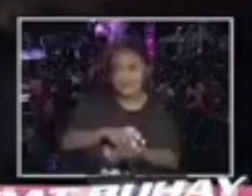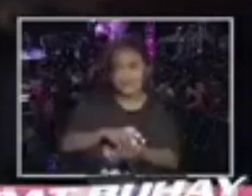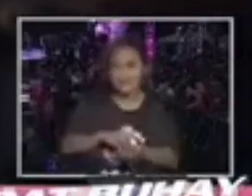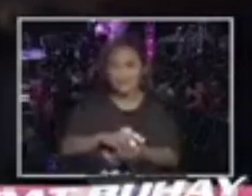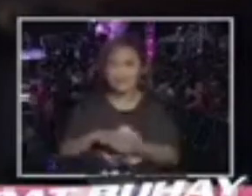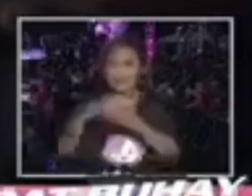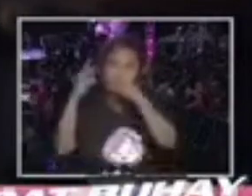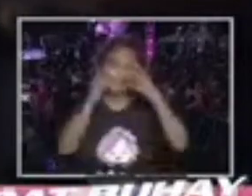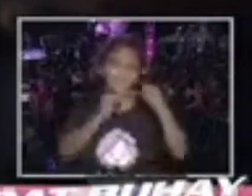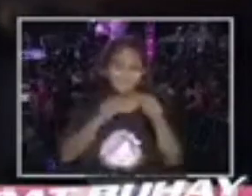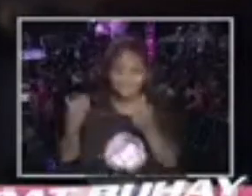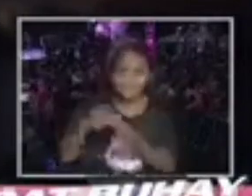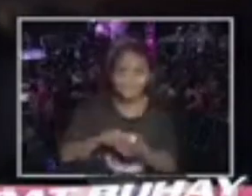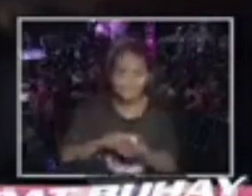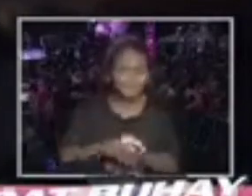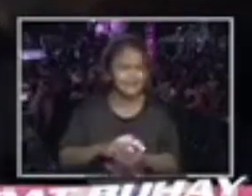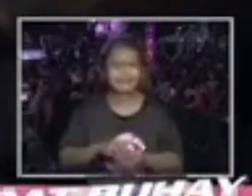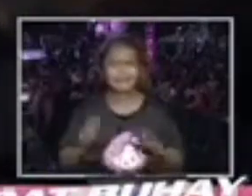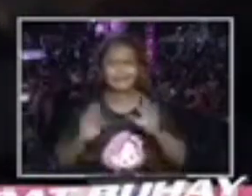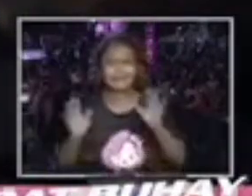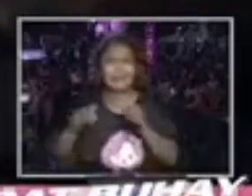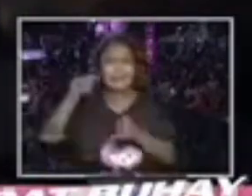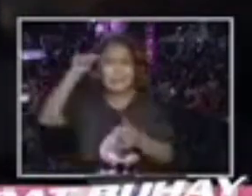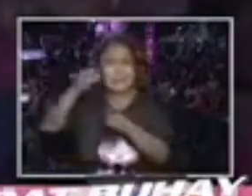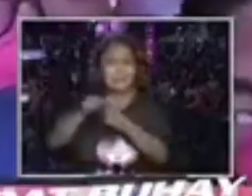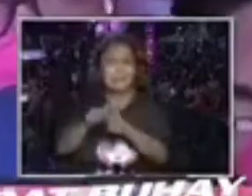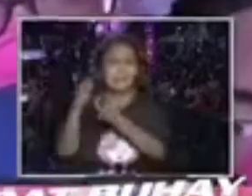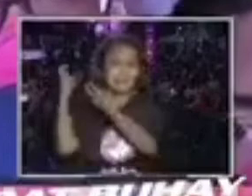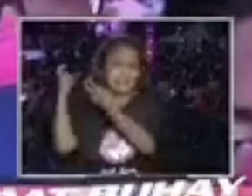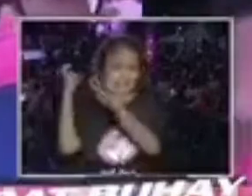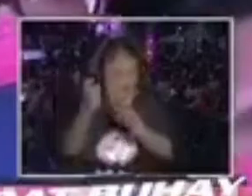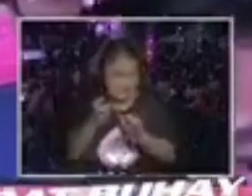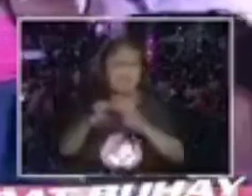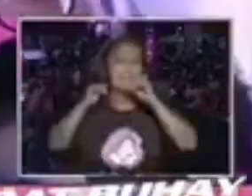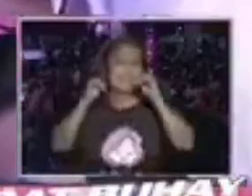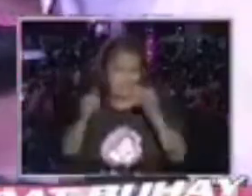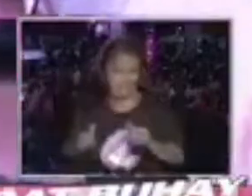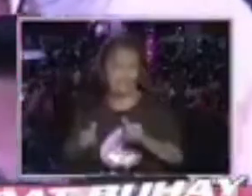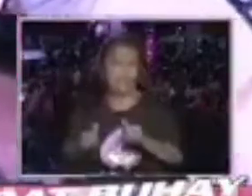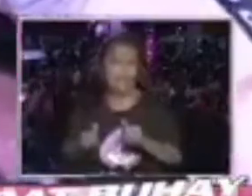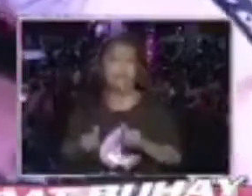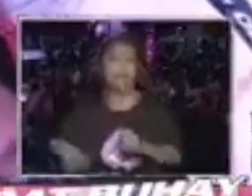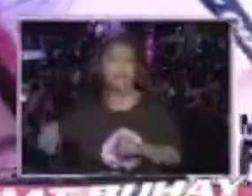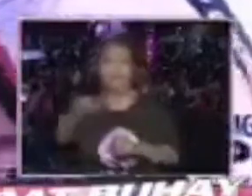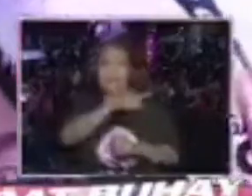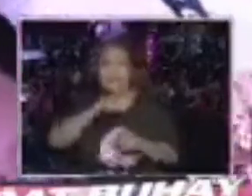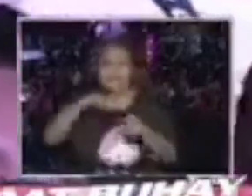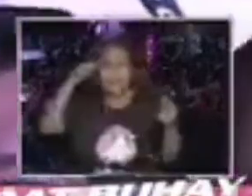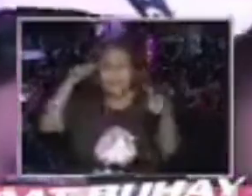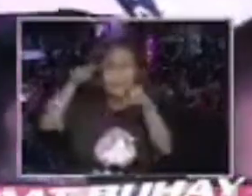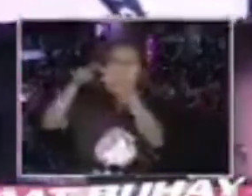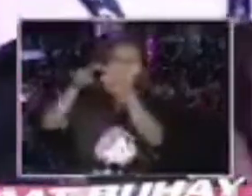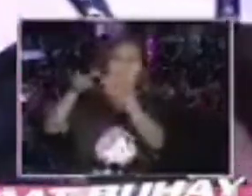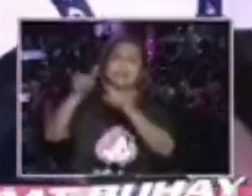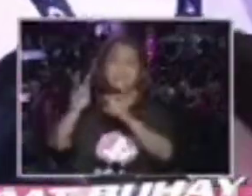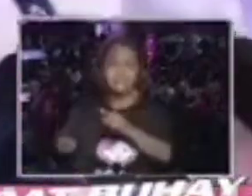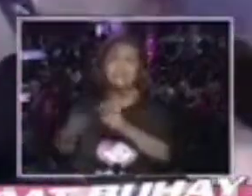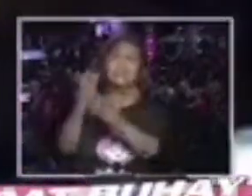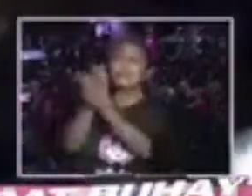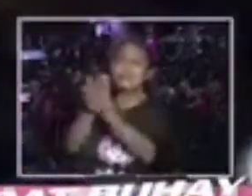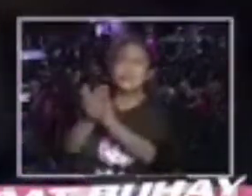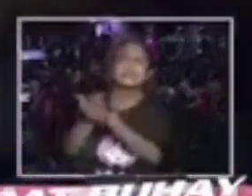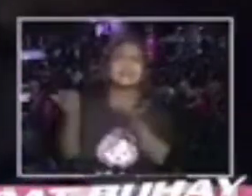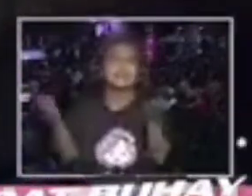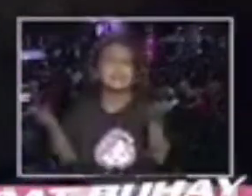mapipikit. Dala na natin habang buhay ang dakilang layunin na tumawag sa